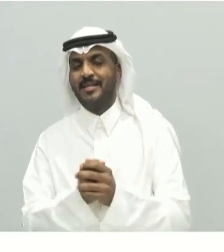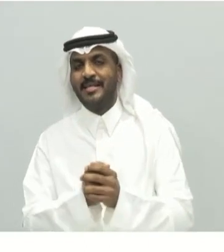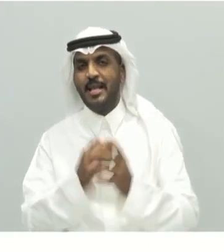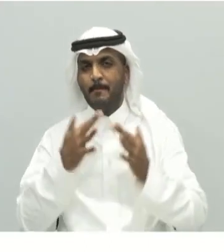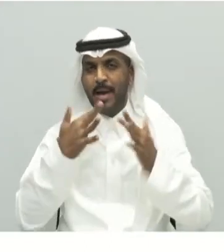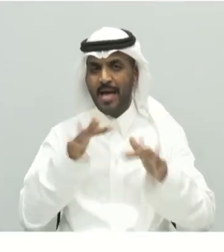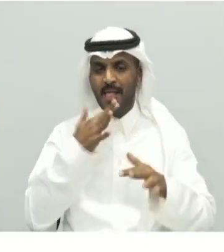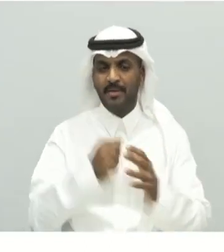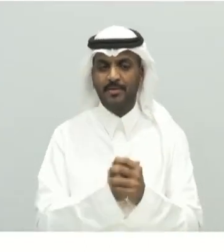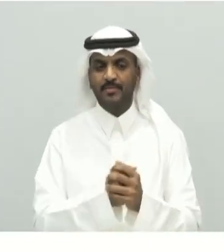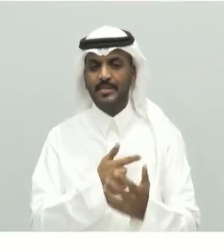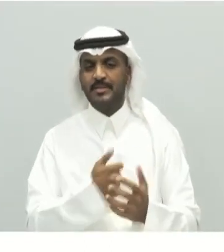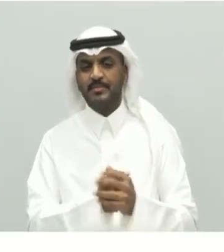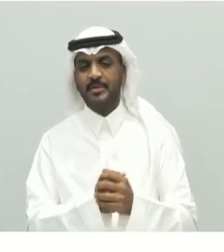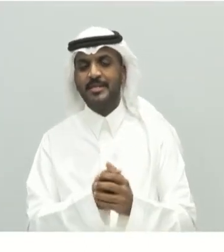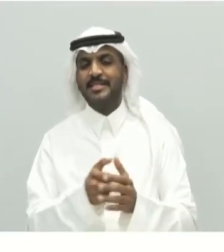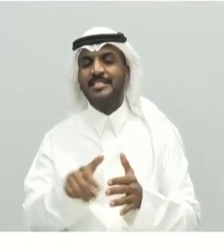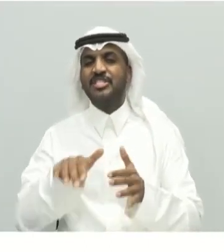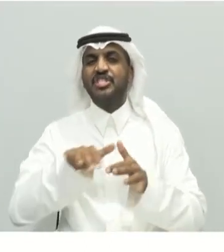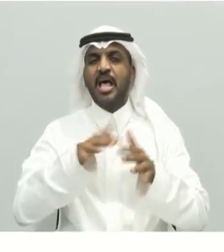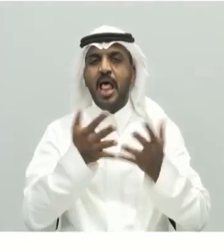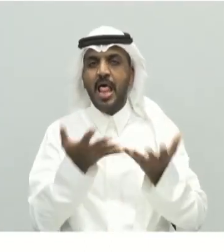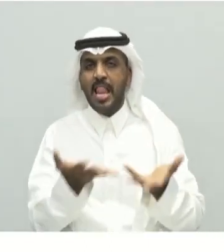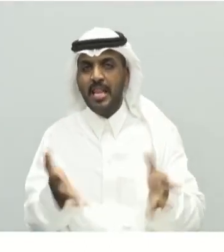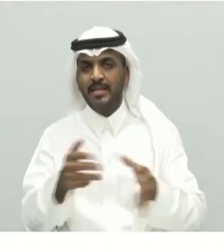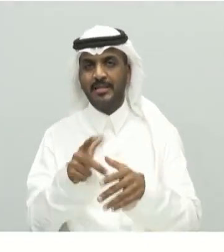الاحمر باسم سهل